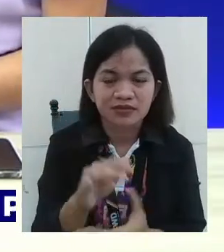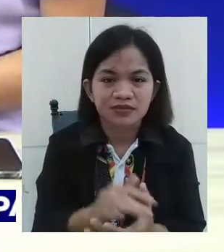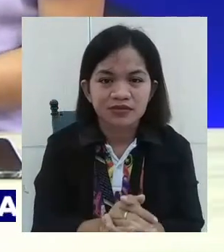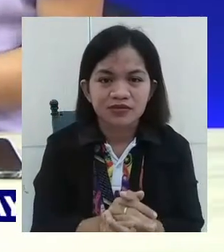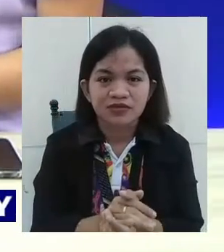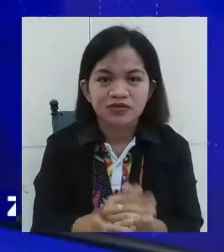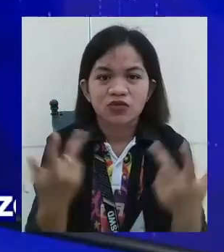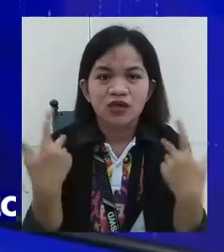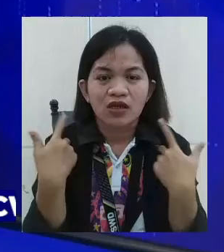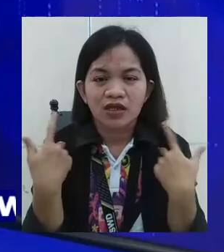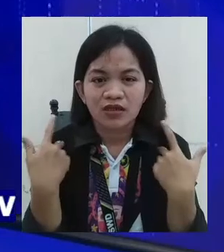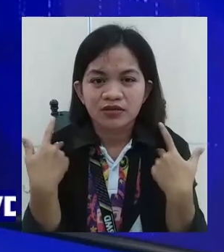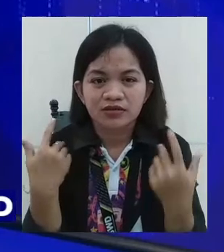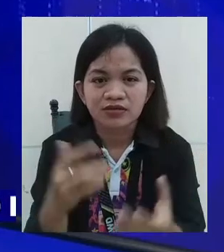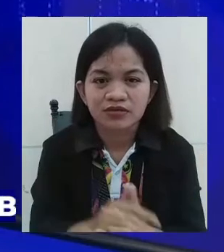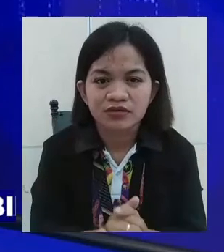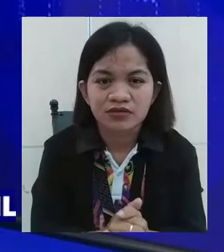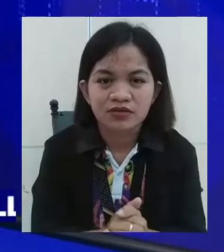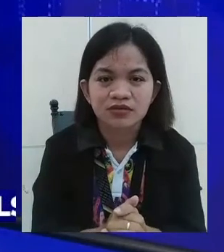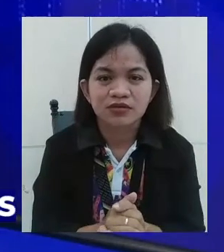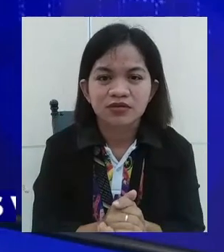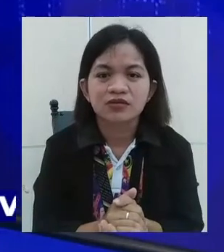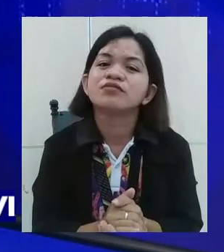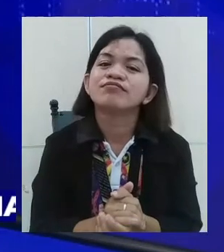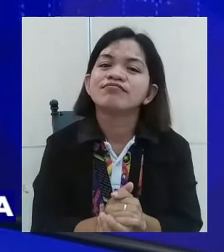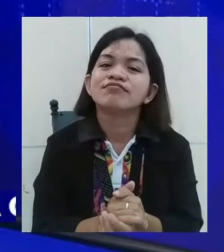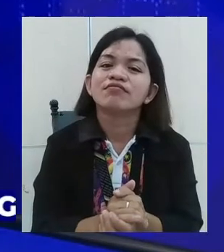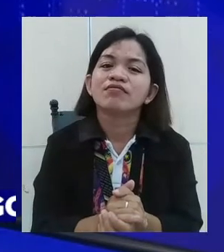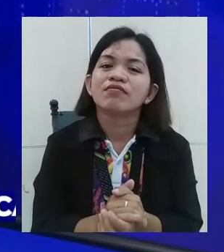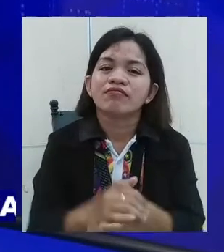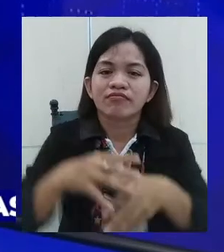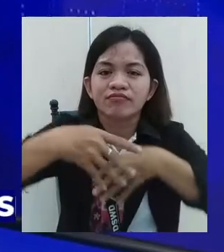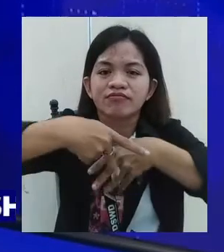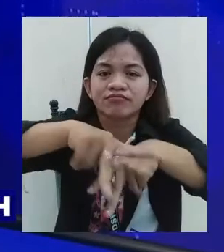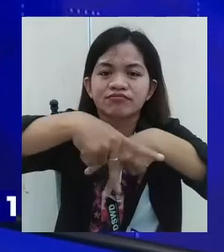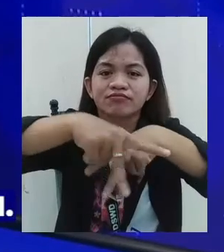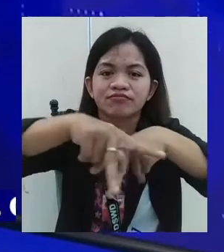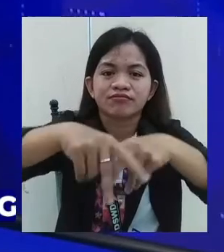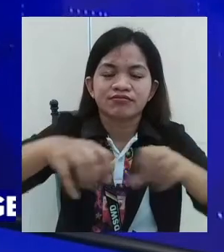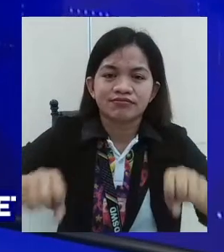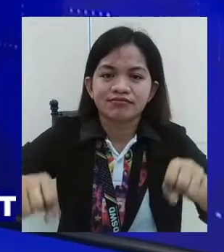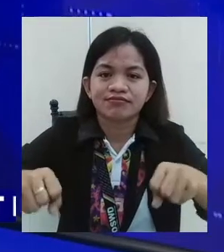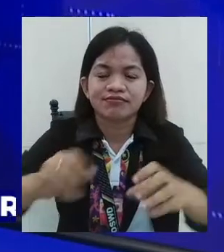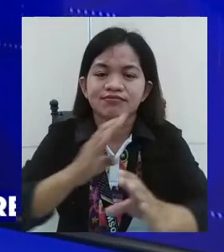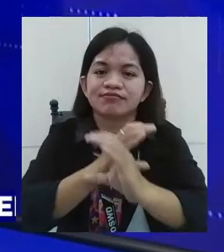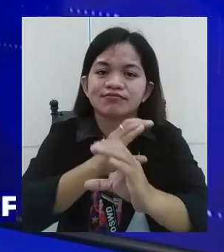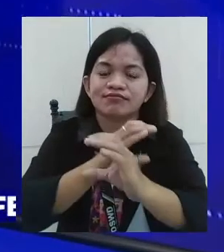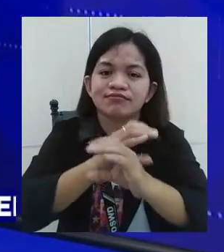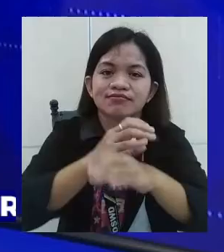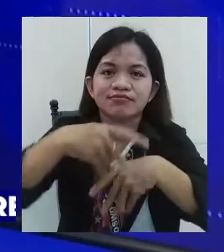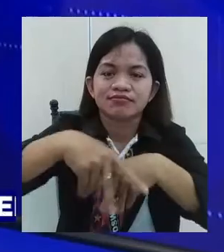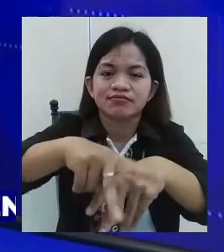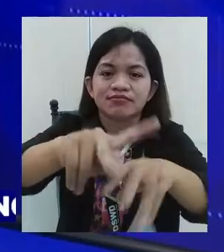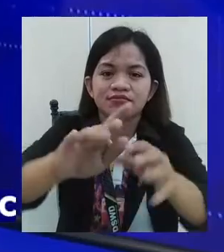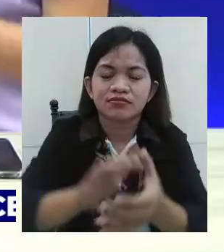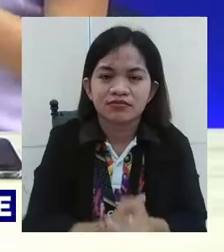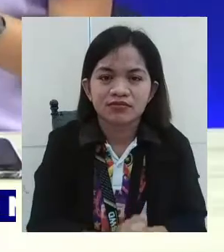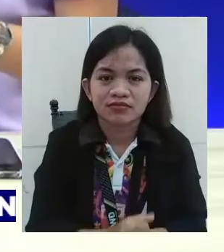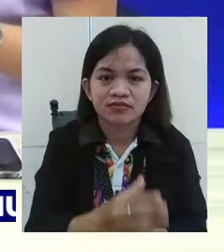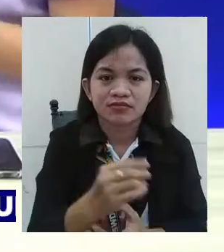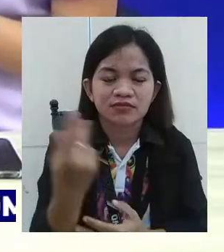ng ating motorcade. So after almost more than 2 years, babalik